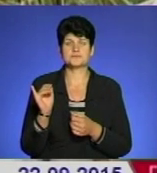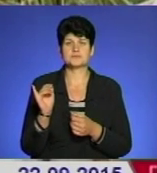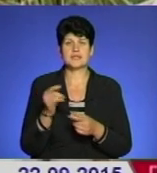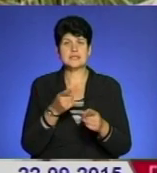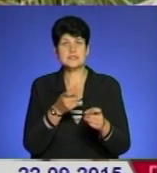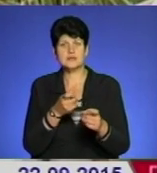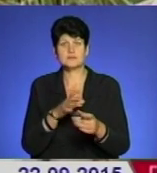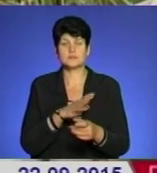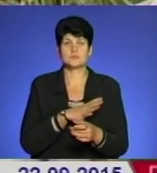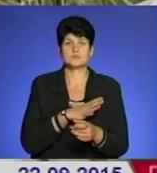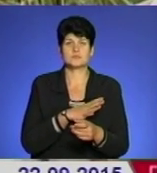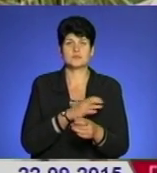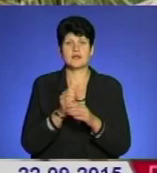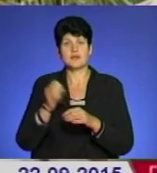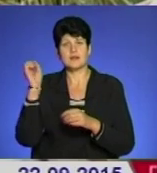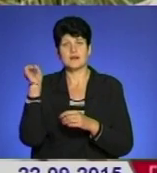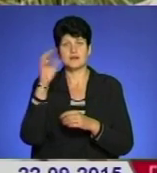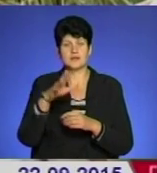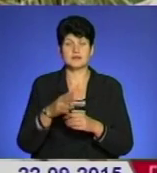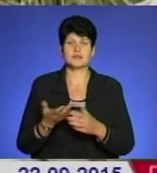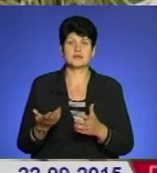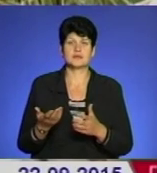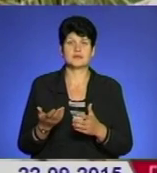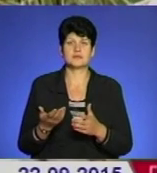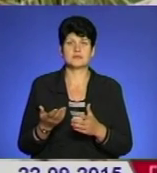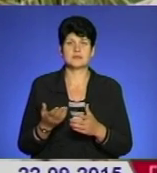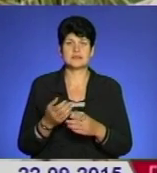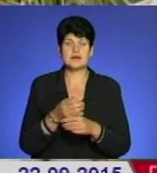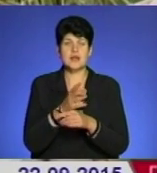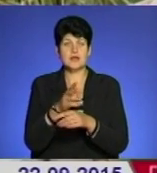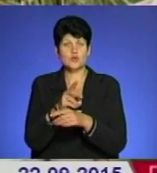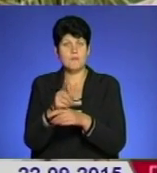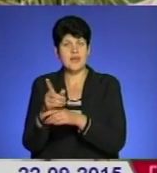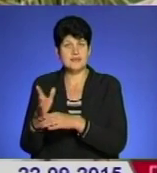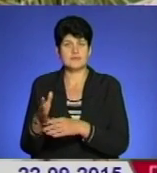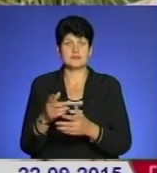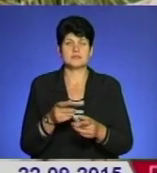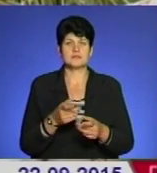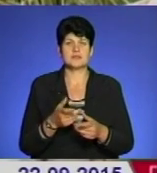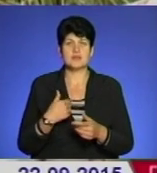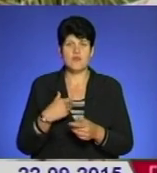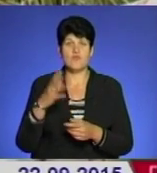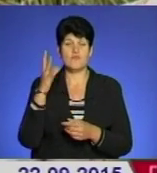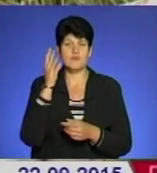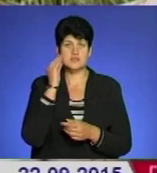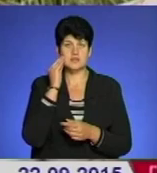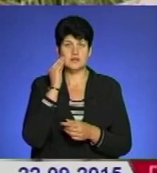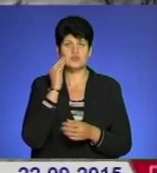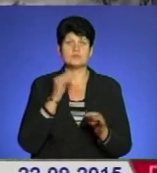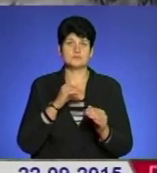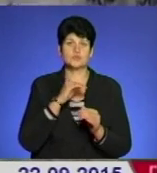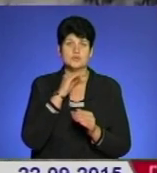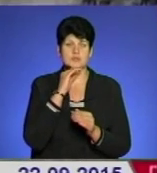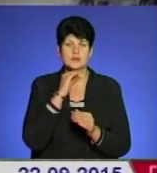стрільби були, і гранатами кидали, і з гранатометів стріляли. Ну, я вважаю, що цілком